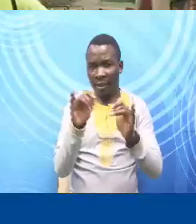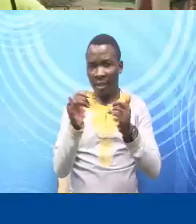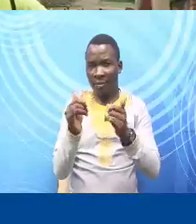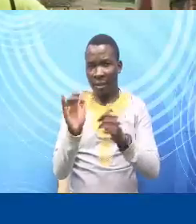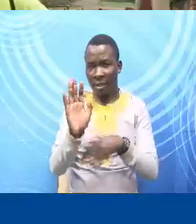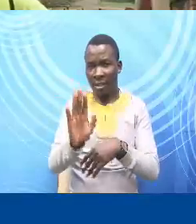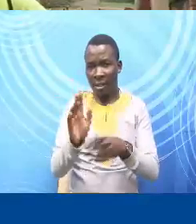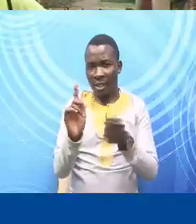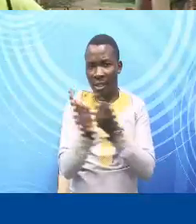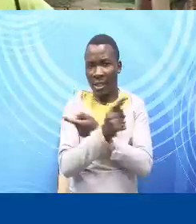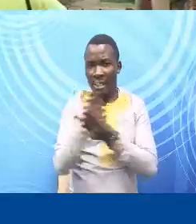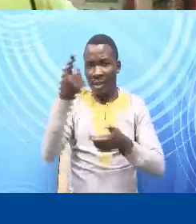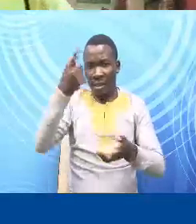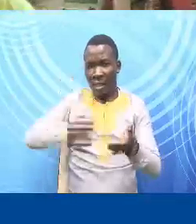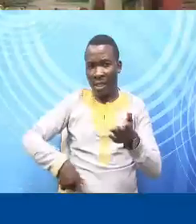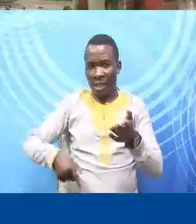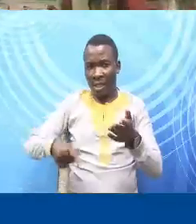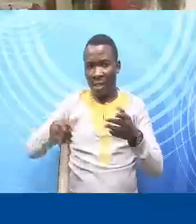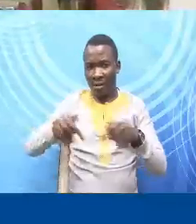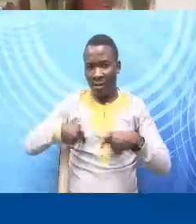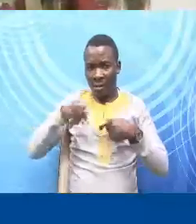wowe yaguhinduriye iki ku buzima bwawe